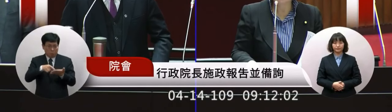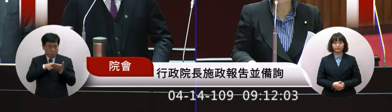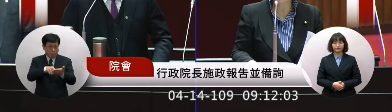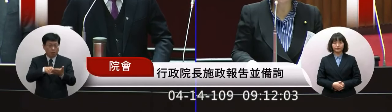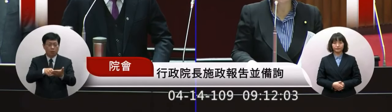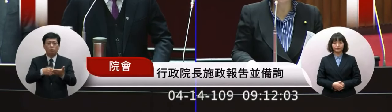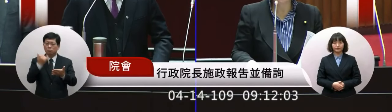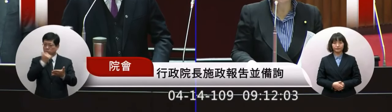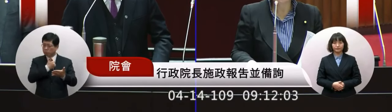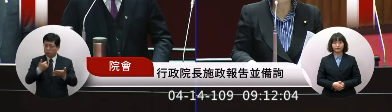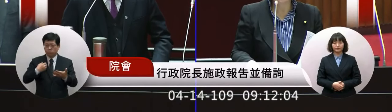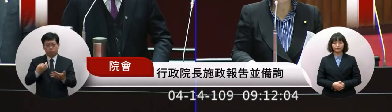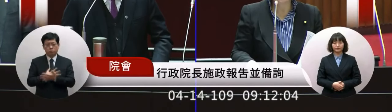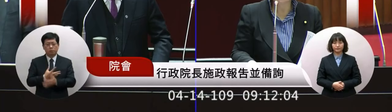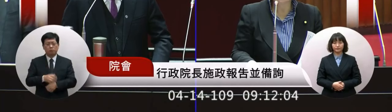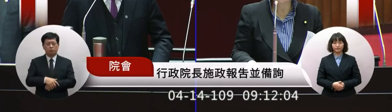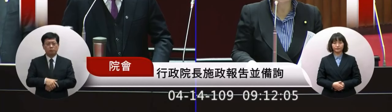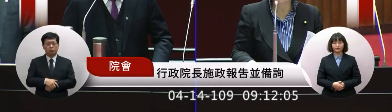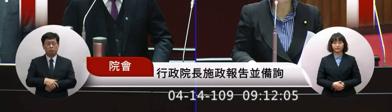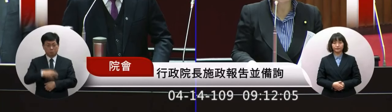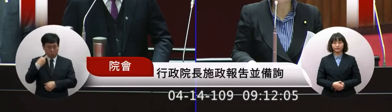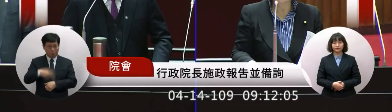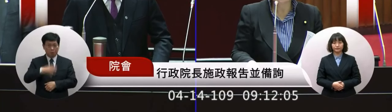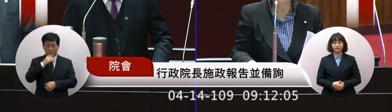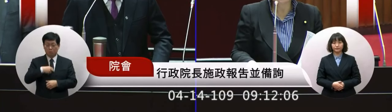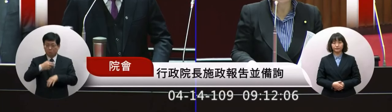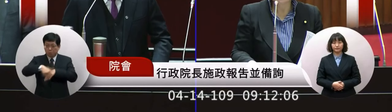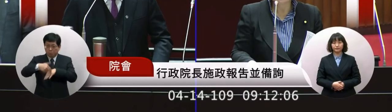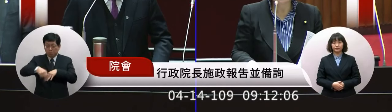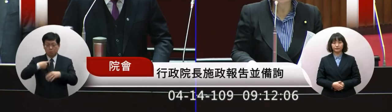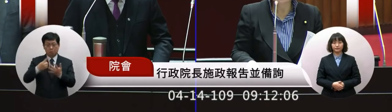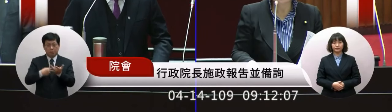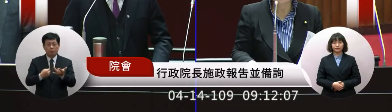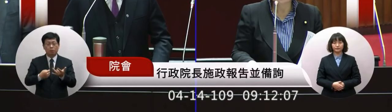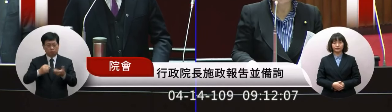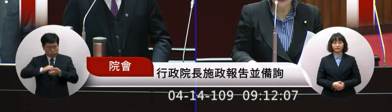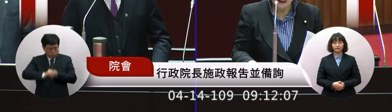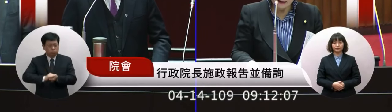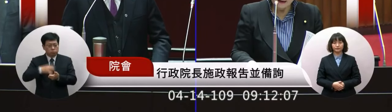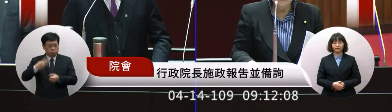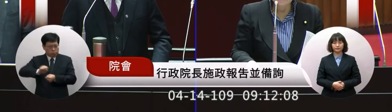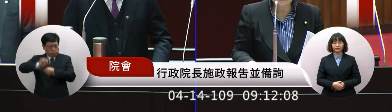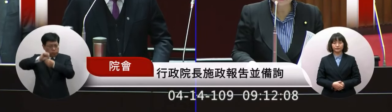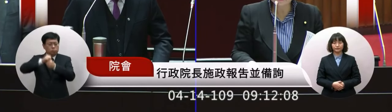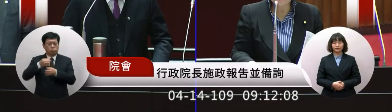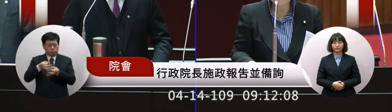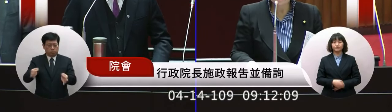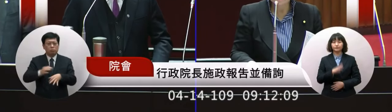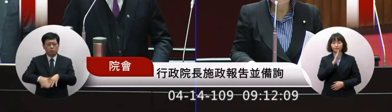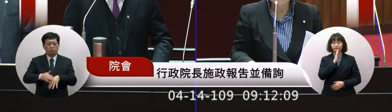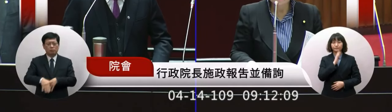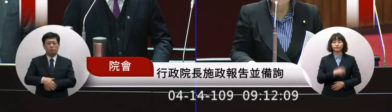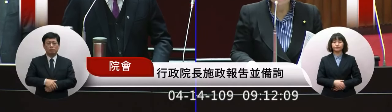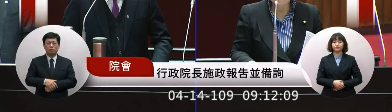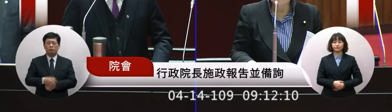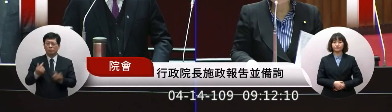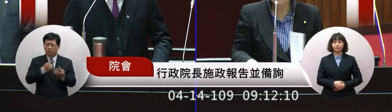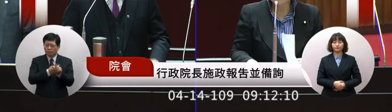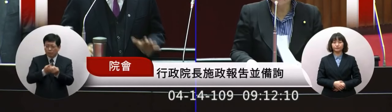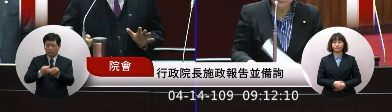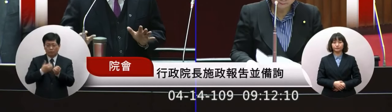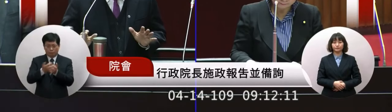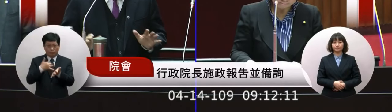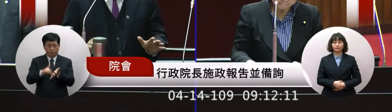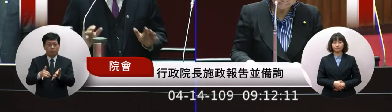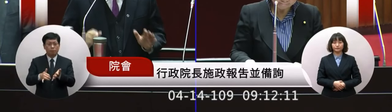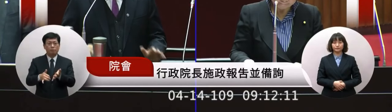候有所不足或者规划不周，一定会加码，会做到。这些预